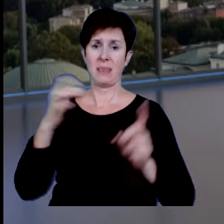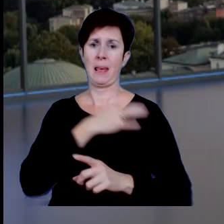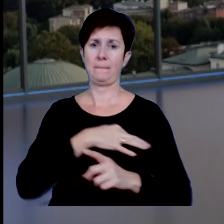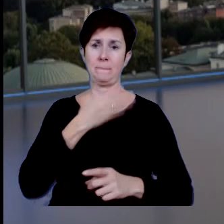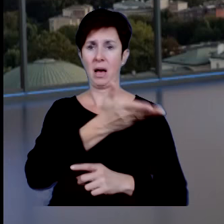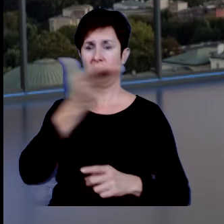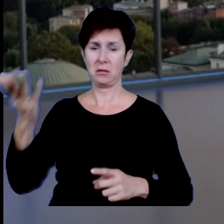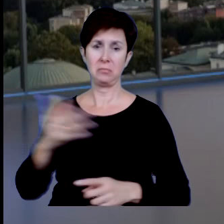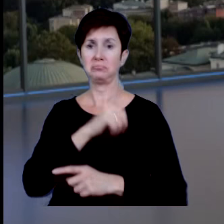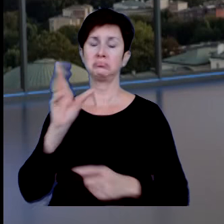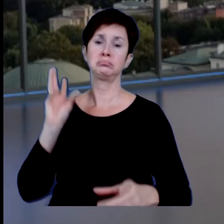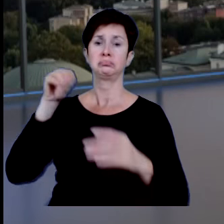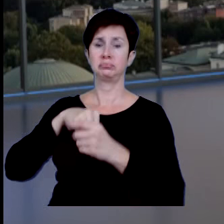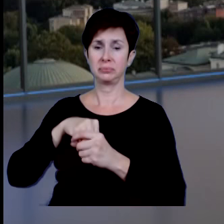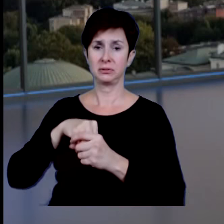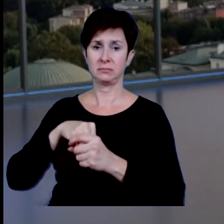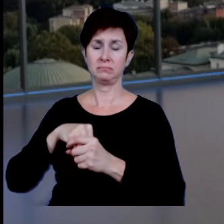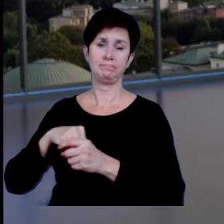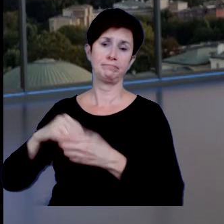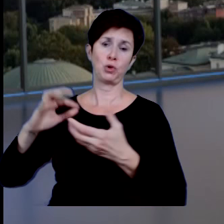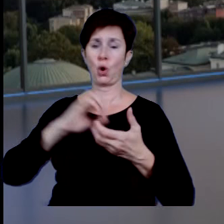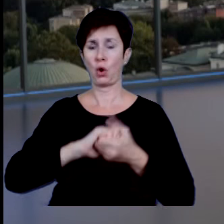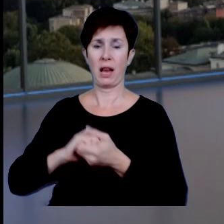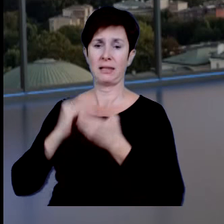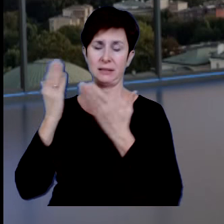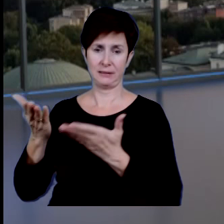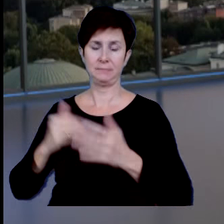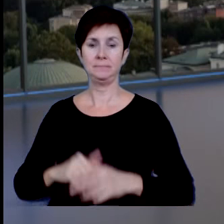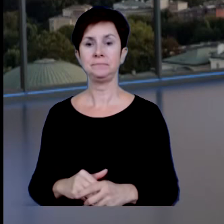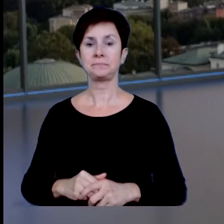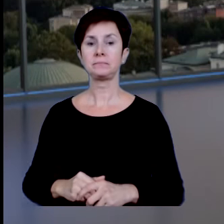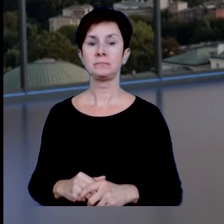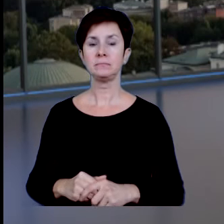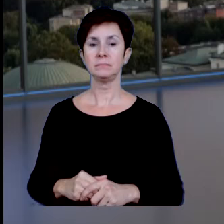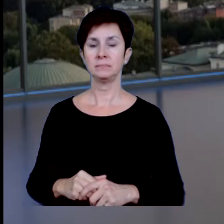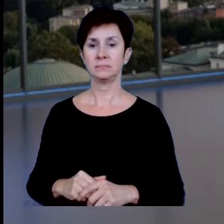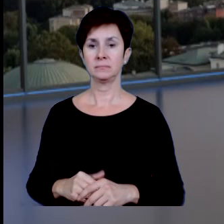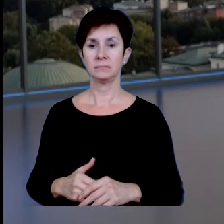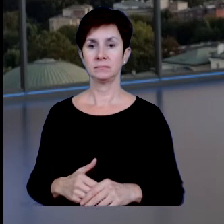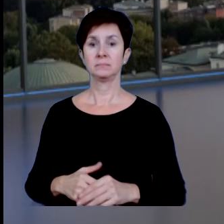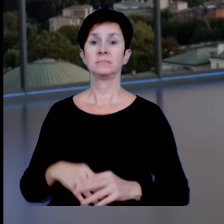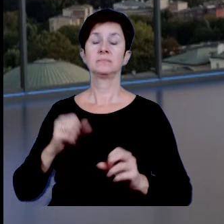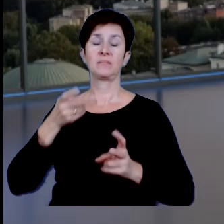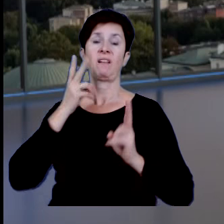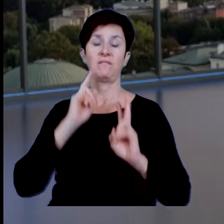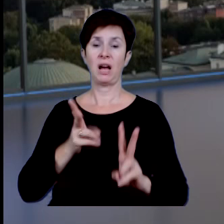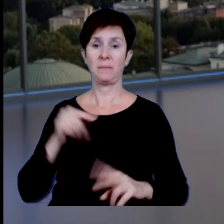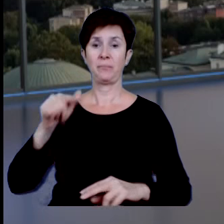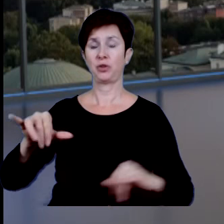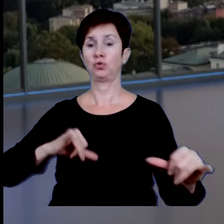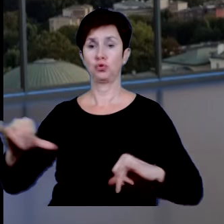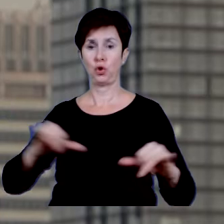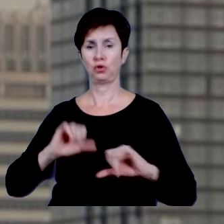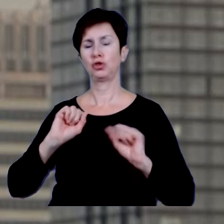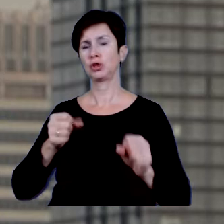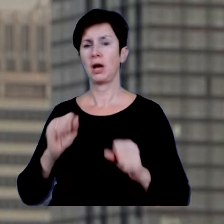się do rydwanu, którym ciągną Donalda Tuska. No jest tak i to jest fakt, że ten rząd działa na takiej